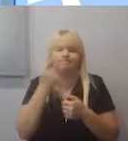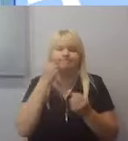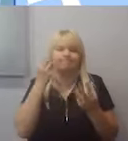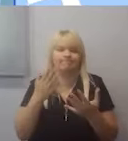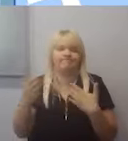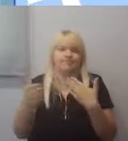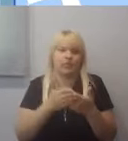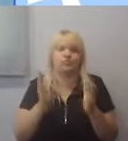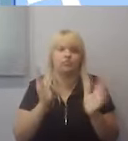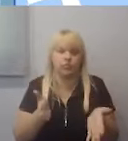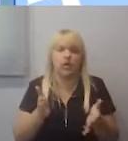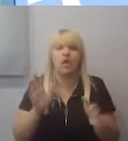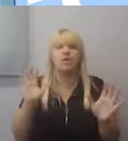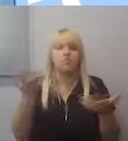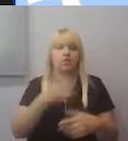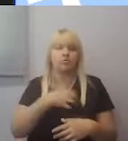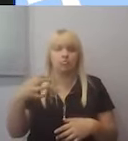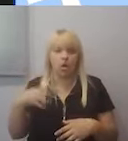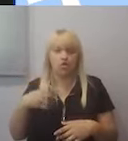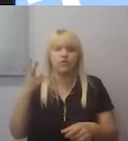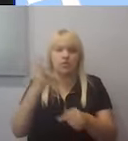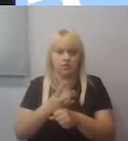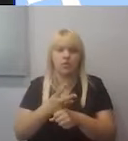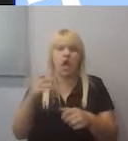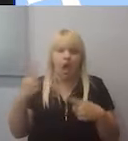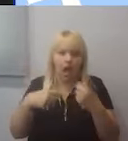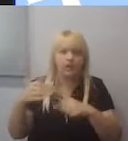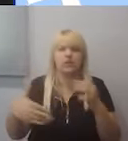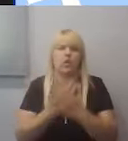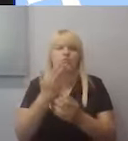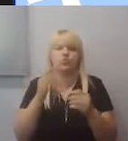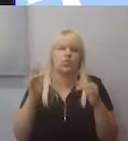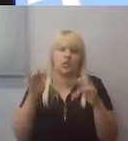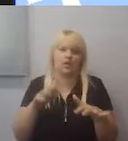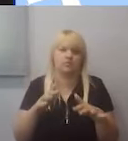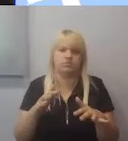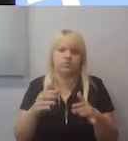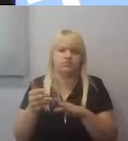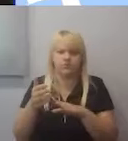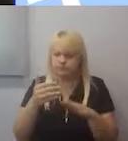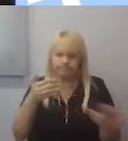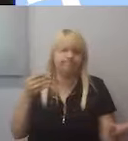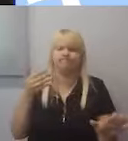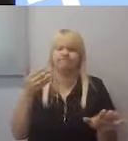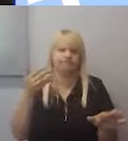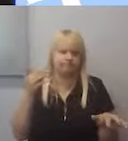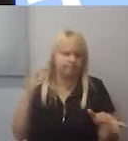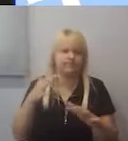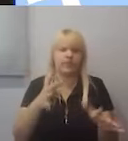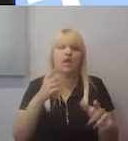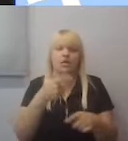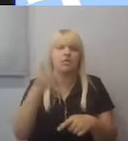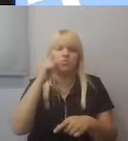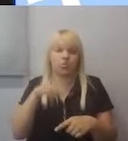bet pašvaldību uzdevums atjaunot darbību nu tik tik cik ātri vien iespējams un tas protams rada papildus izaicinājumus gan